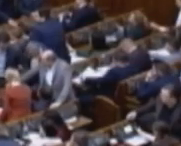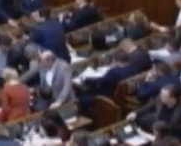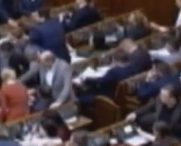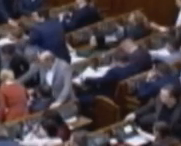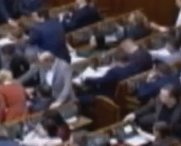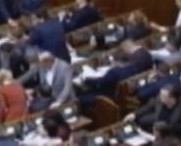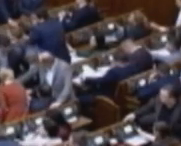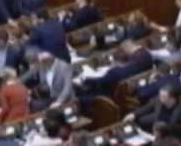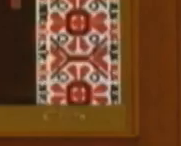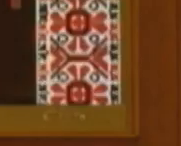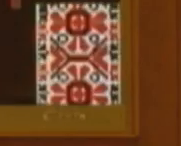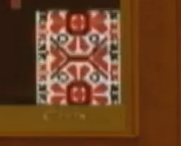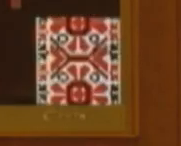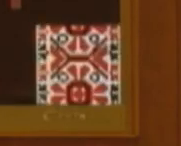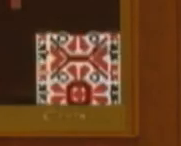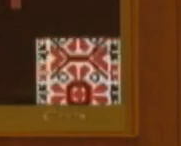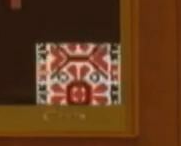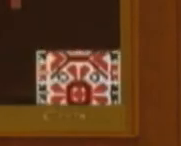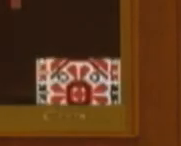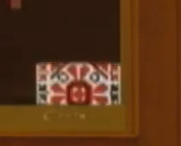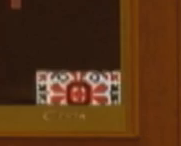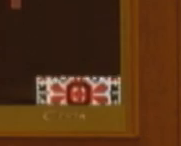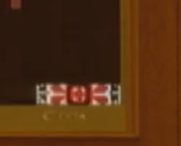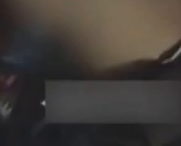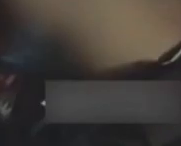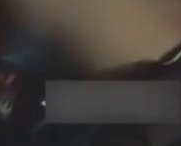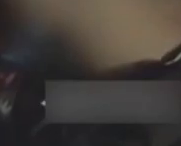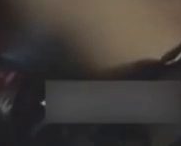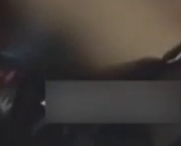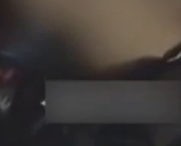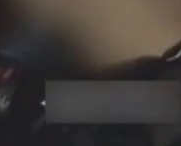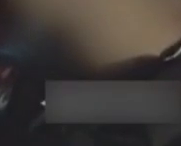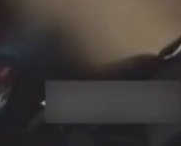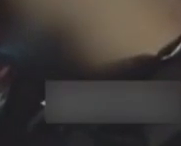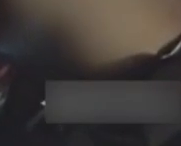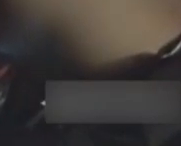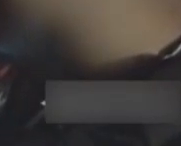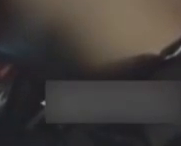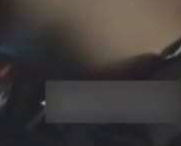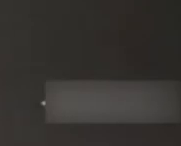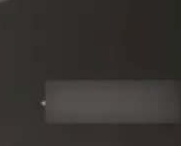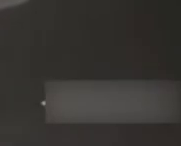Верховна Рада легалізувала гральний бізнес. Які умови та як голосували депутати з Чернігівщини?